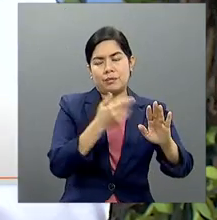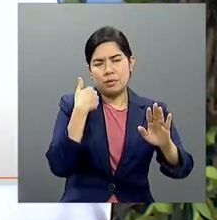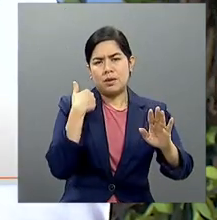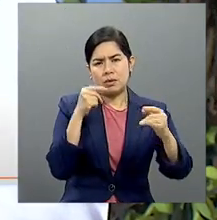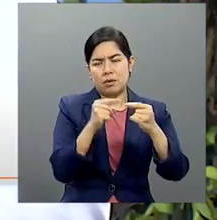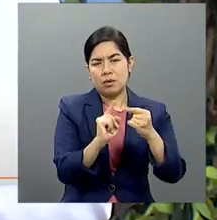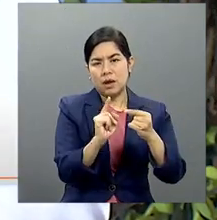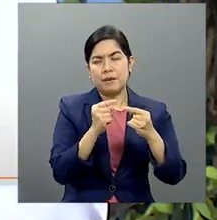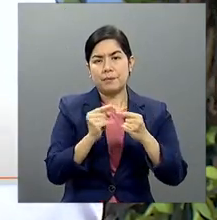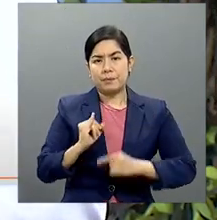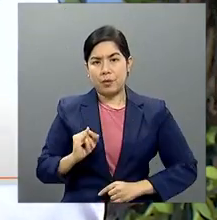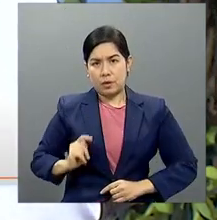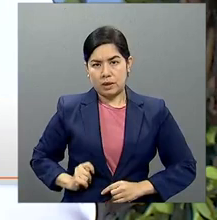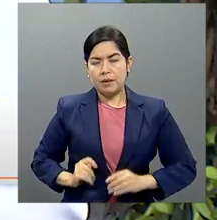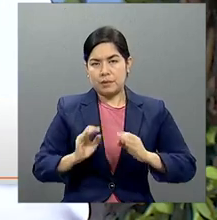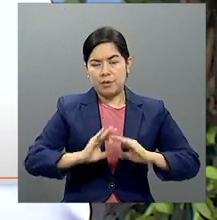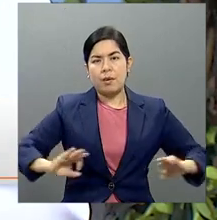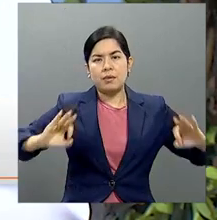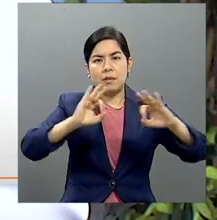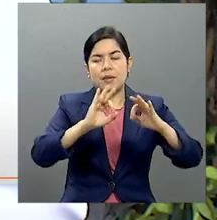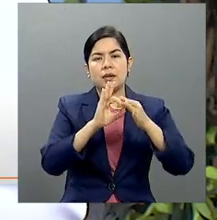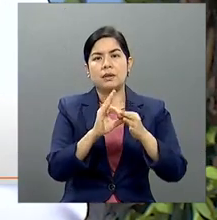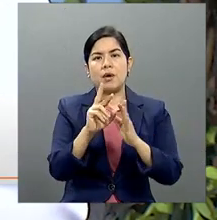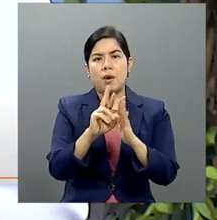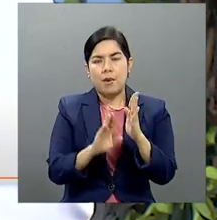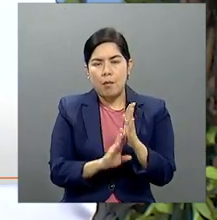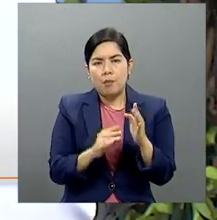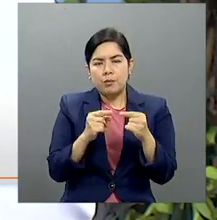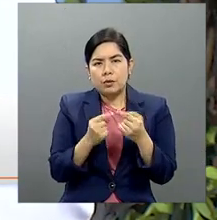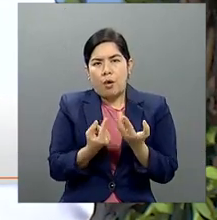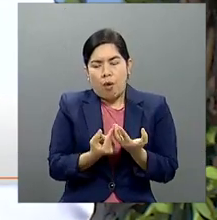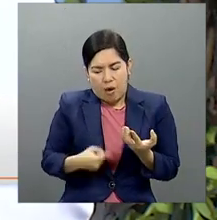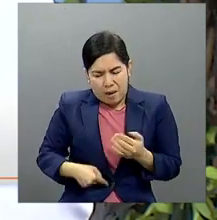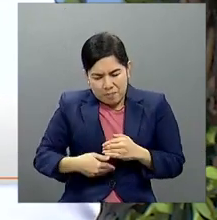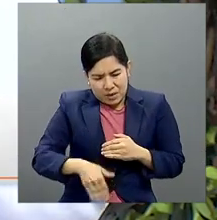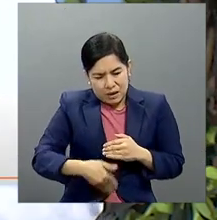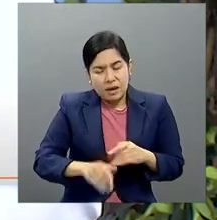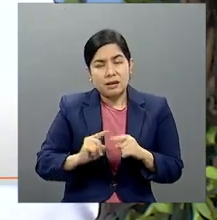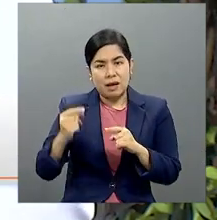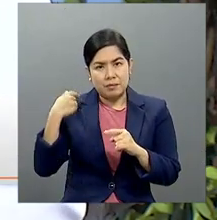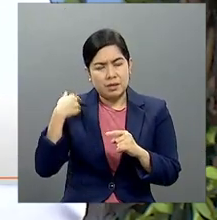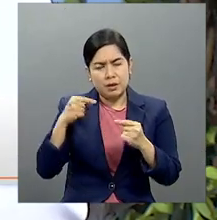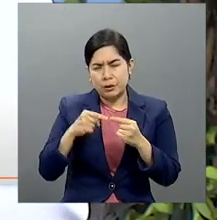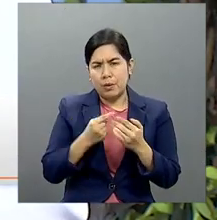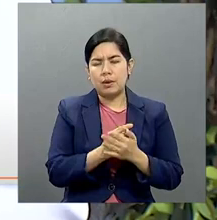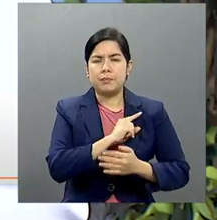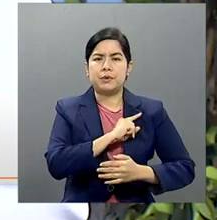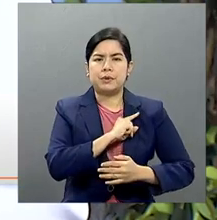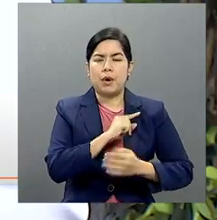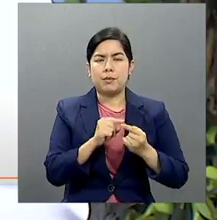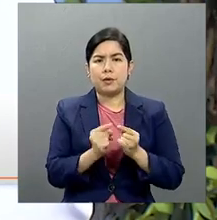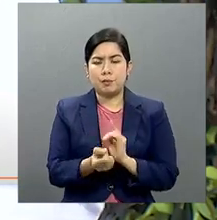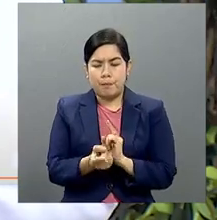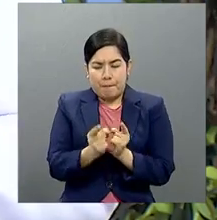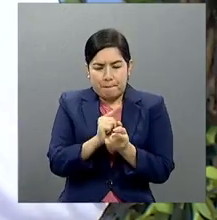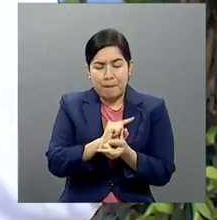ในส่วนประกอบของระบบขับของเสียนะครับซึ่งมีหน้าที่ในการขับของเสียแลกเปลี่ยนเกลือแร่ที่สำคัญให้กับร่างกายนะครับ